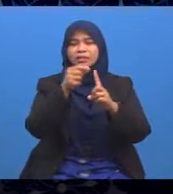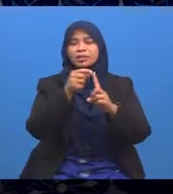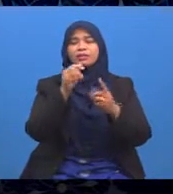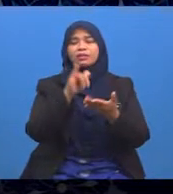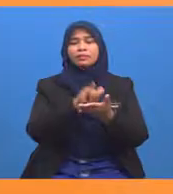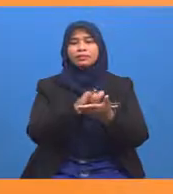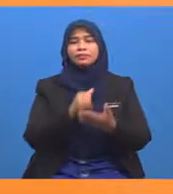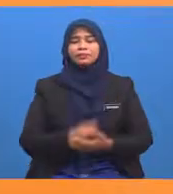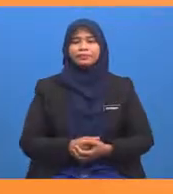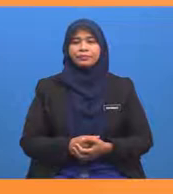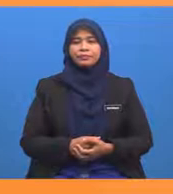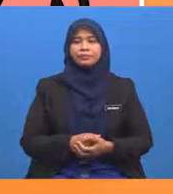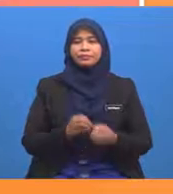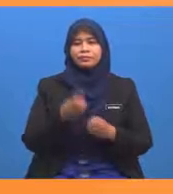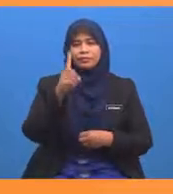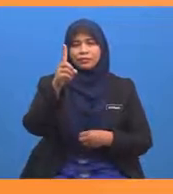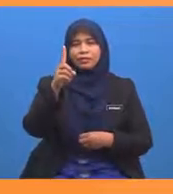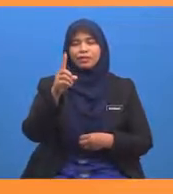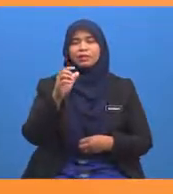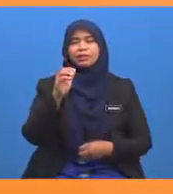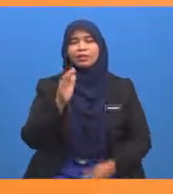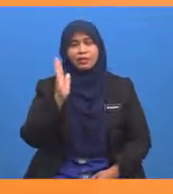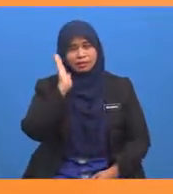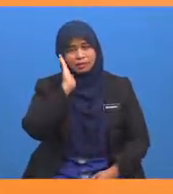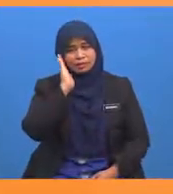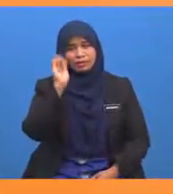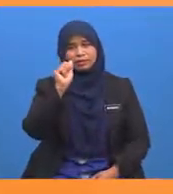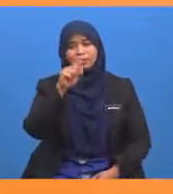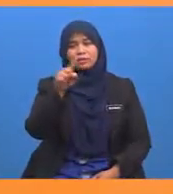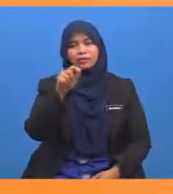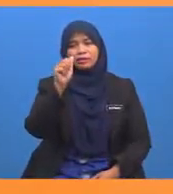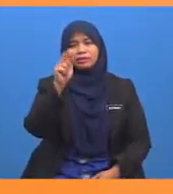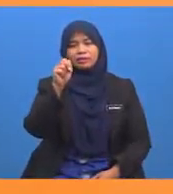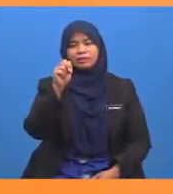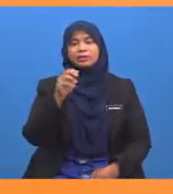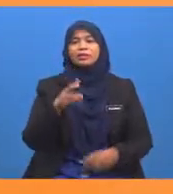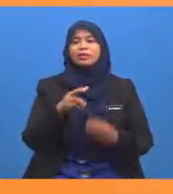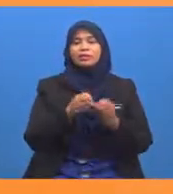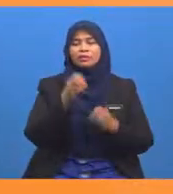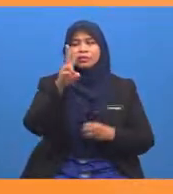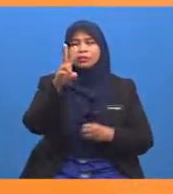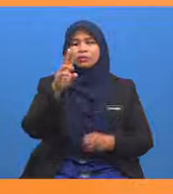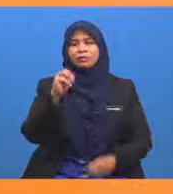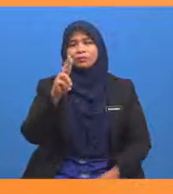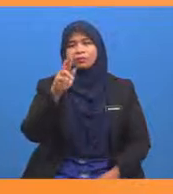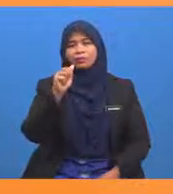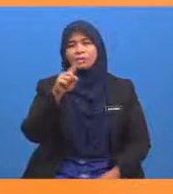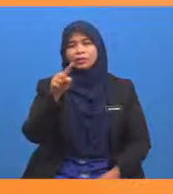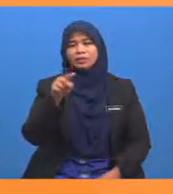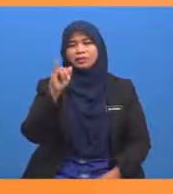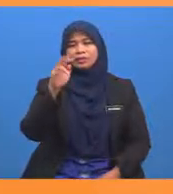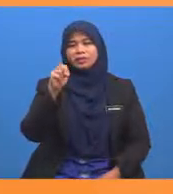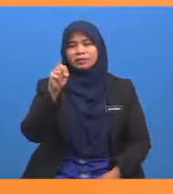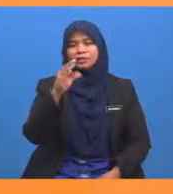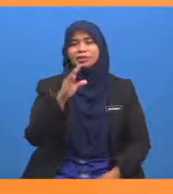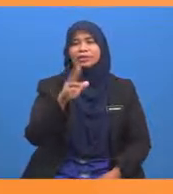tersebut. Yang pertama, azan. Yang kedua, muazzin.